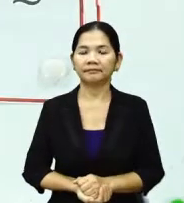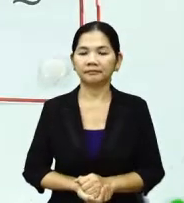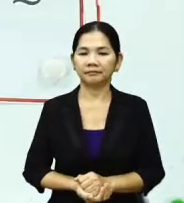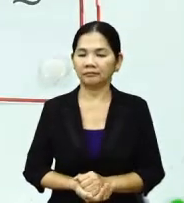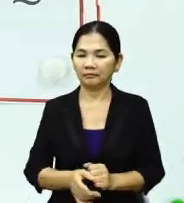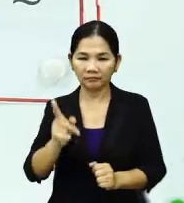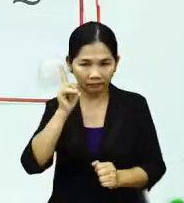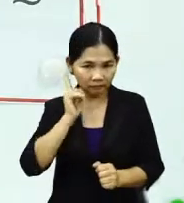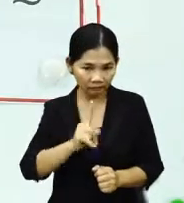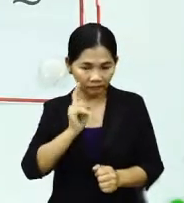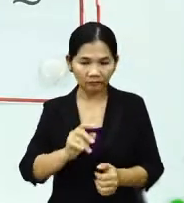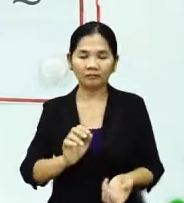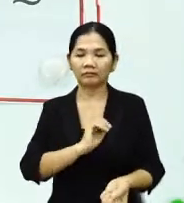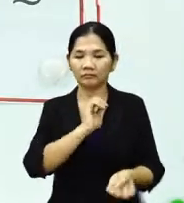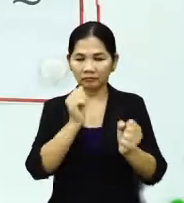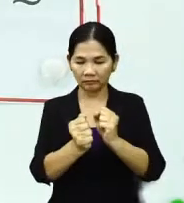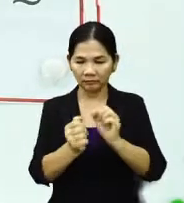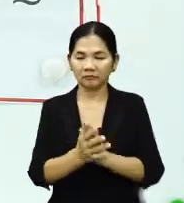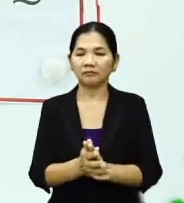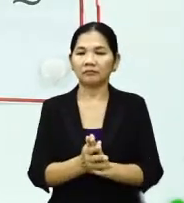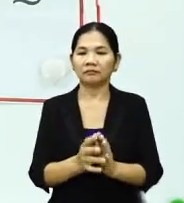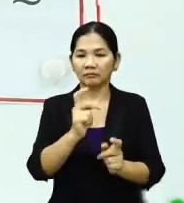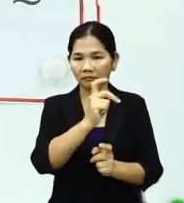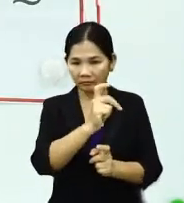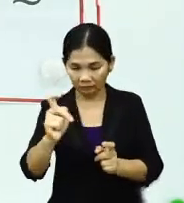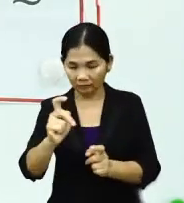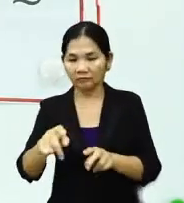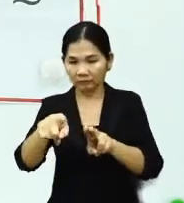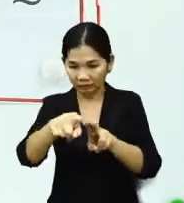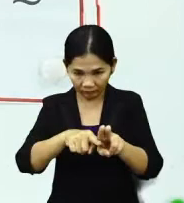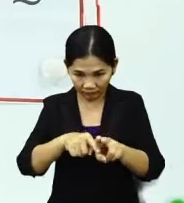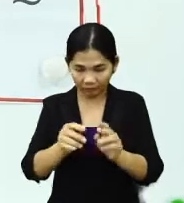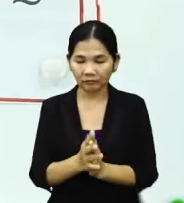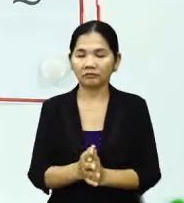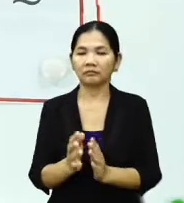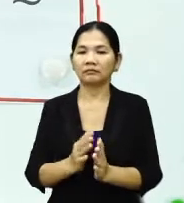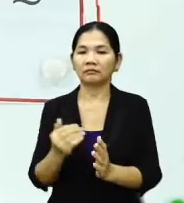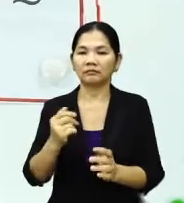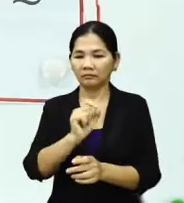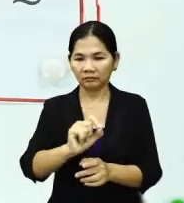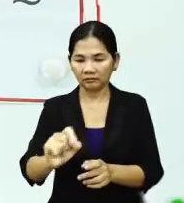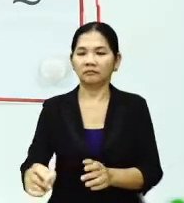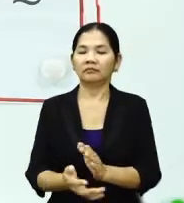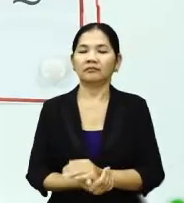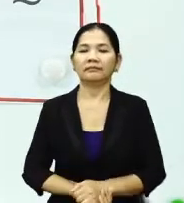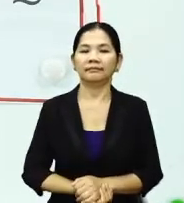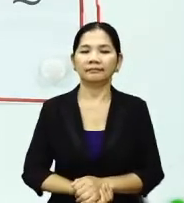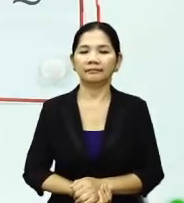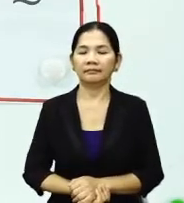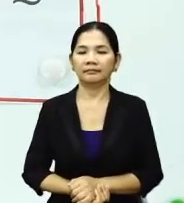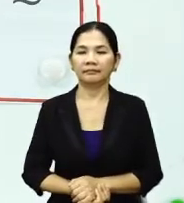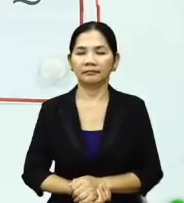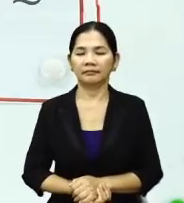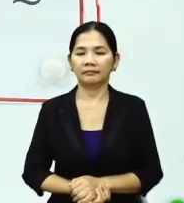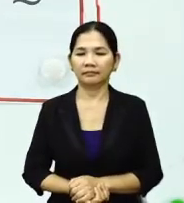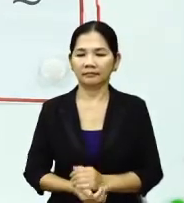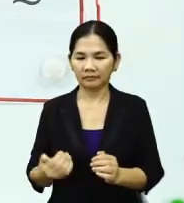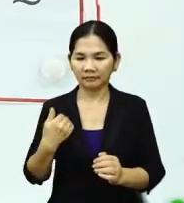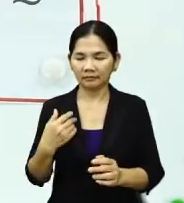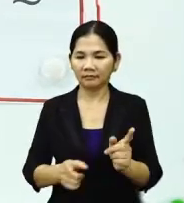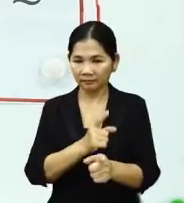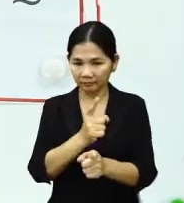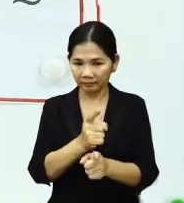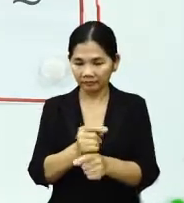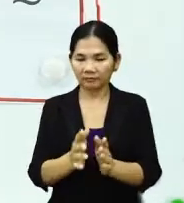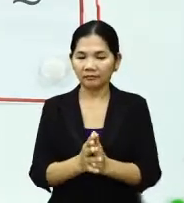chỉ miên cầm hoa con cú bằng to bị cáo bị đại khó nốt hay con chăm dọc với một sợi dây cầm này là con nhé sợi dây cầm này bị đại trầm